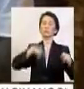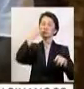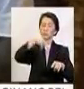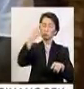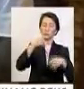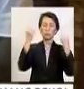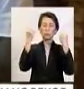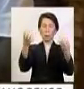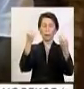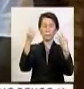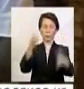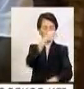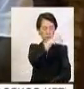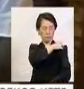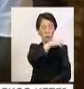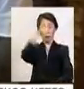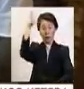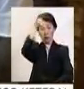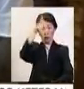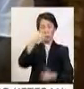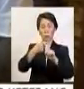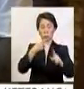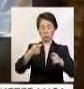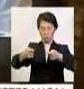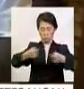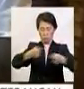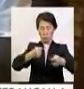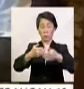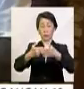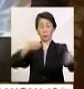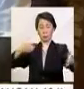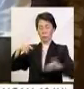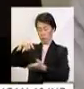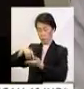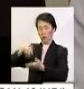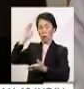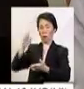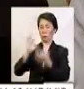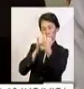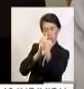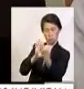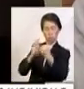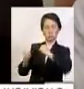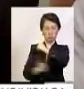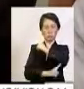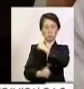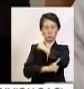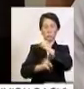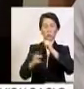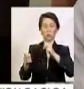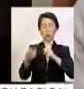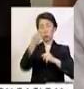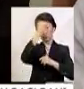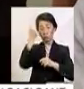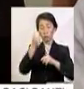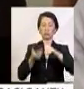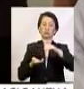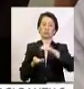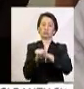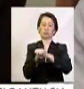menegaskan ramai lagi pegawai kerajaan dari pentadbiran sebelum ini akan berhadapan tindakan undang-undang kerana